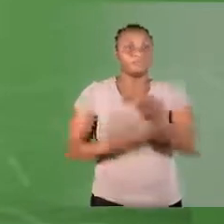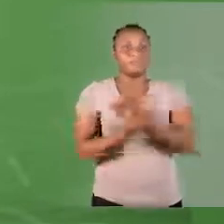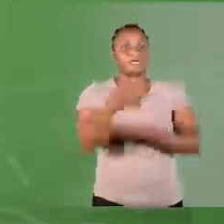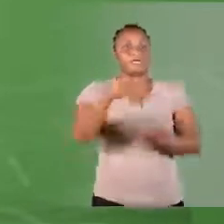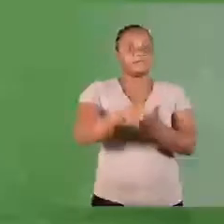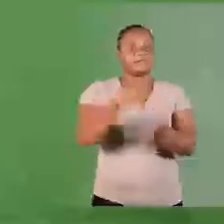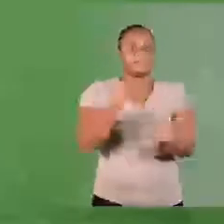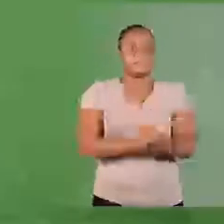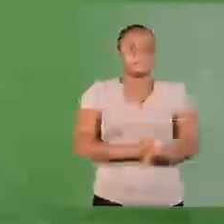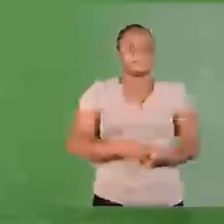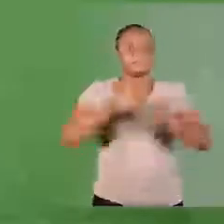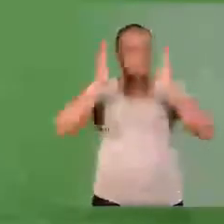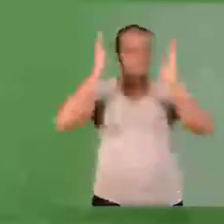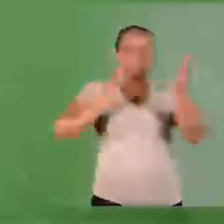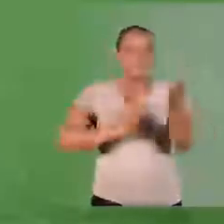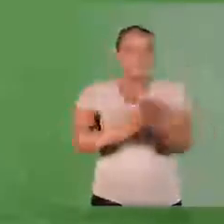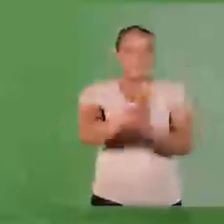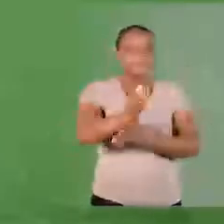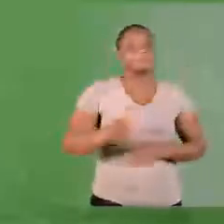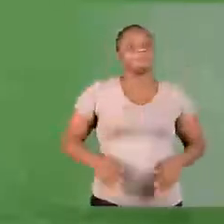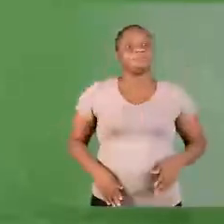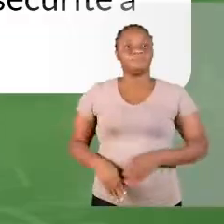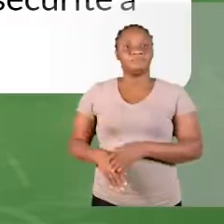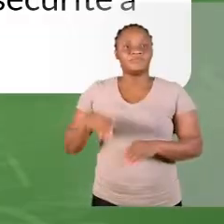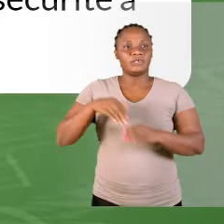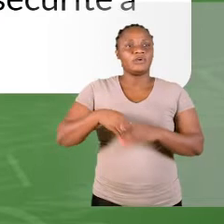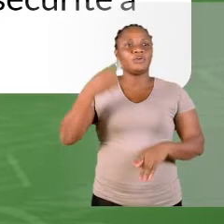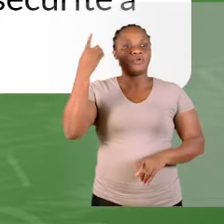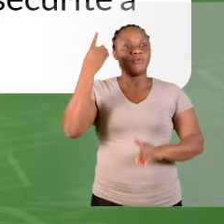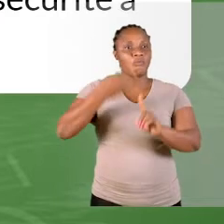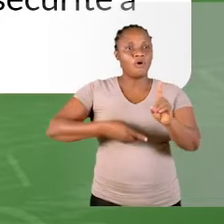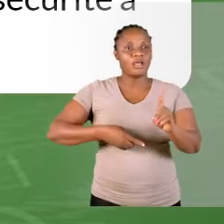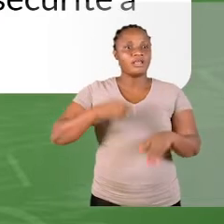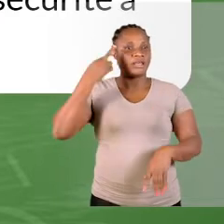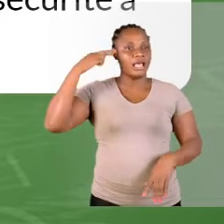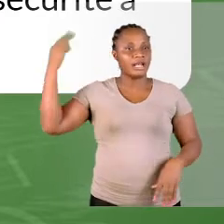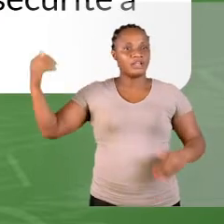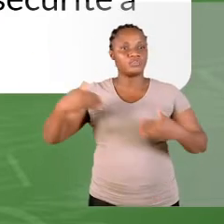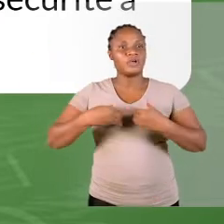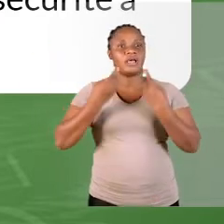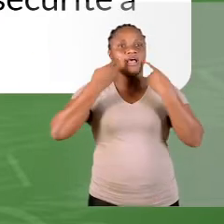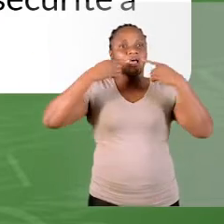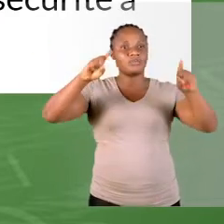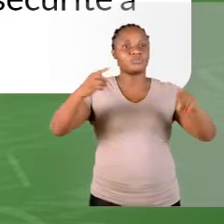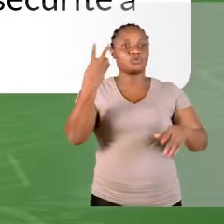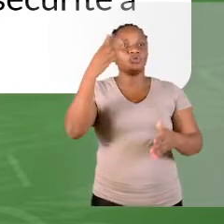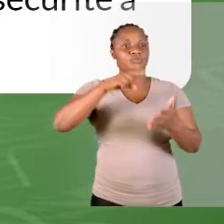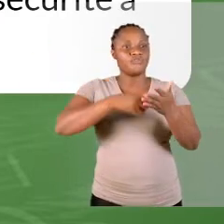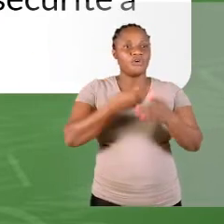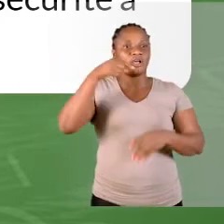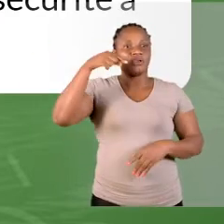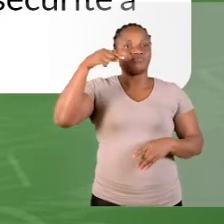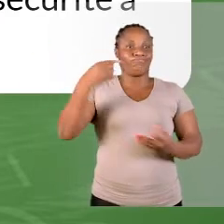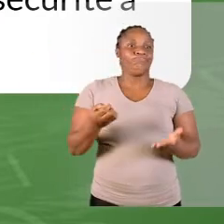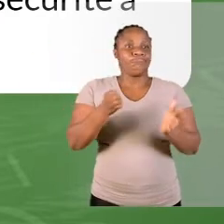une situation d'apprentissage. Écoutez-moi très bien. En un mois, la radio a annoncé par 2 fois que